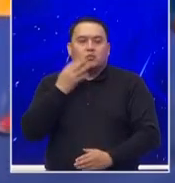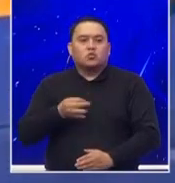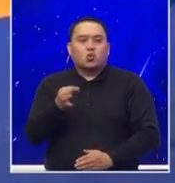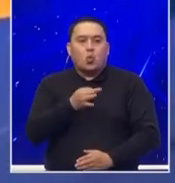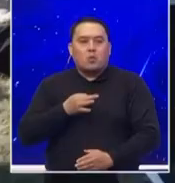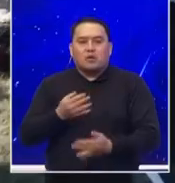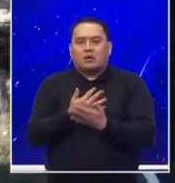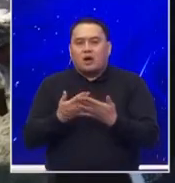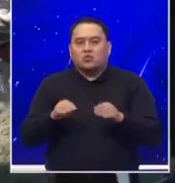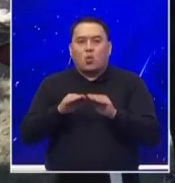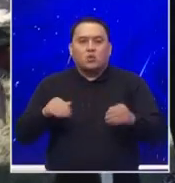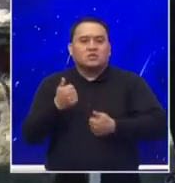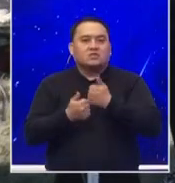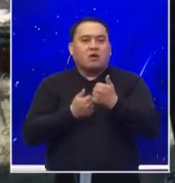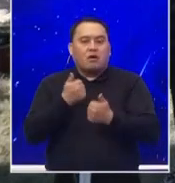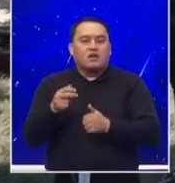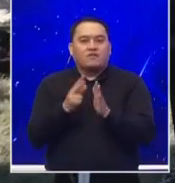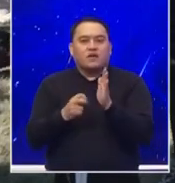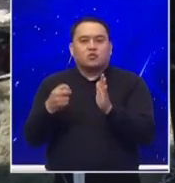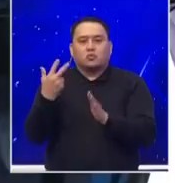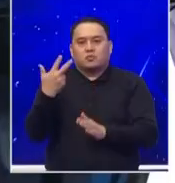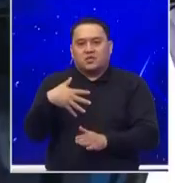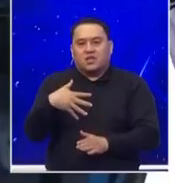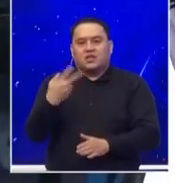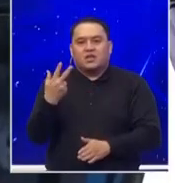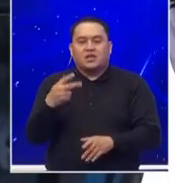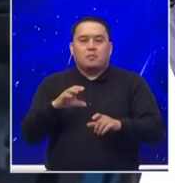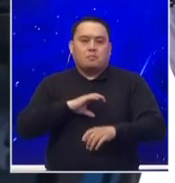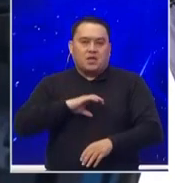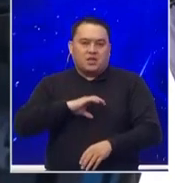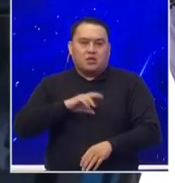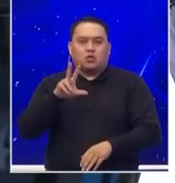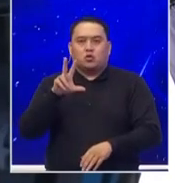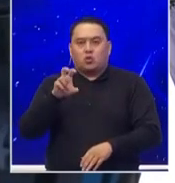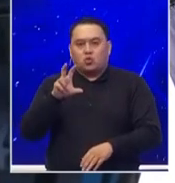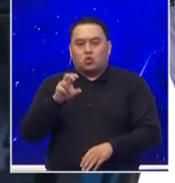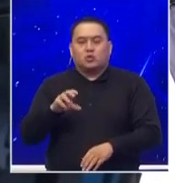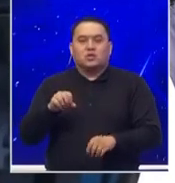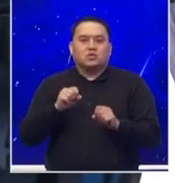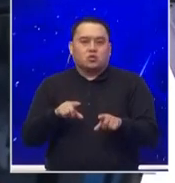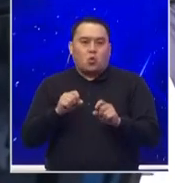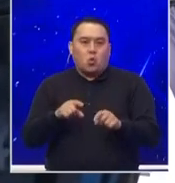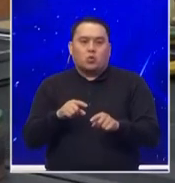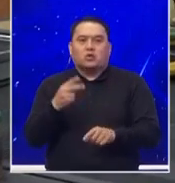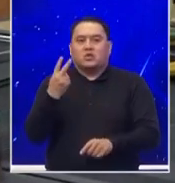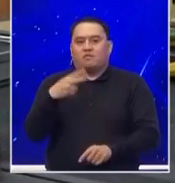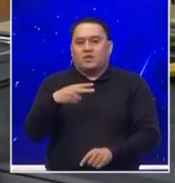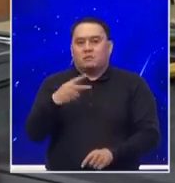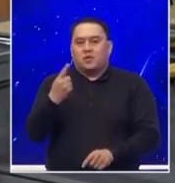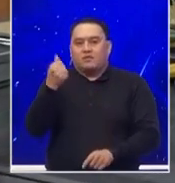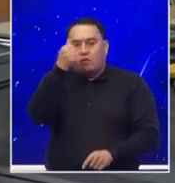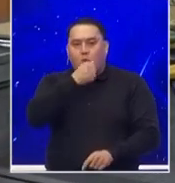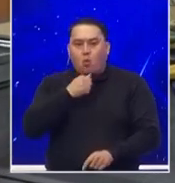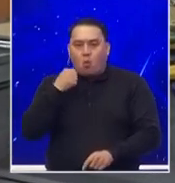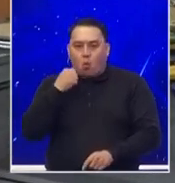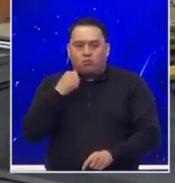завоевали на разного уровня соревнованиях 853 медали, около 300 из них золотого достоинства. Новый 2021 год станет для